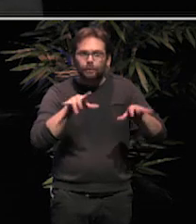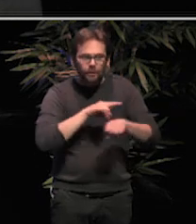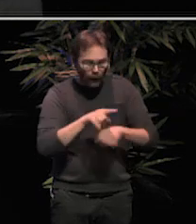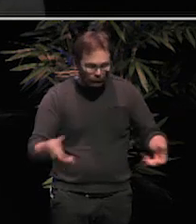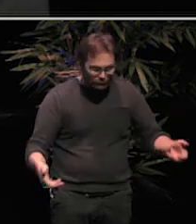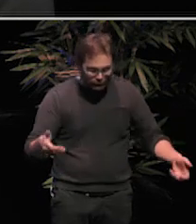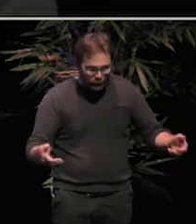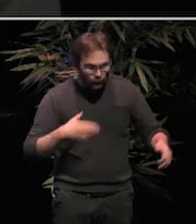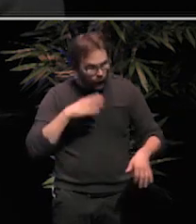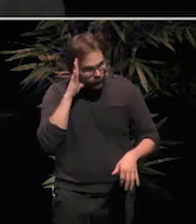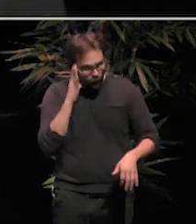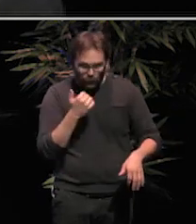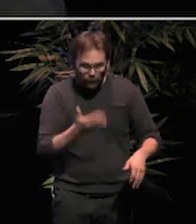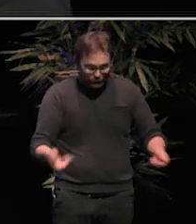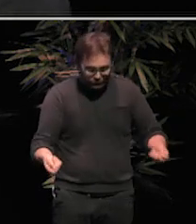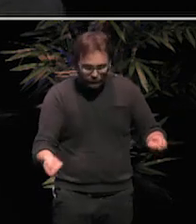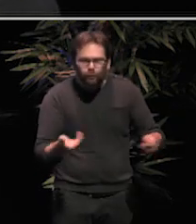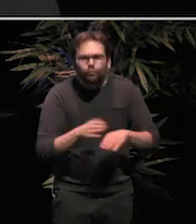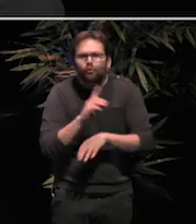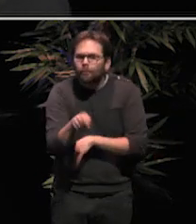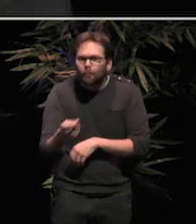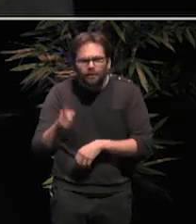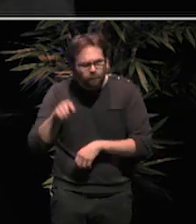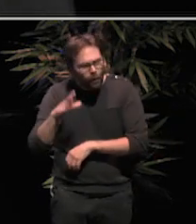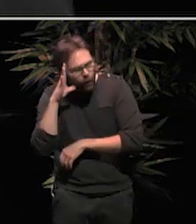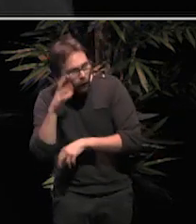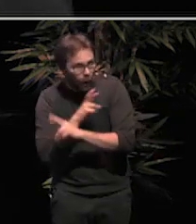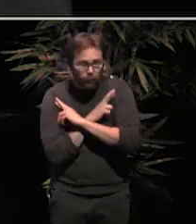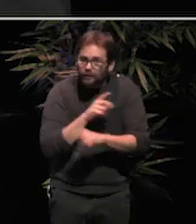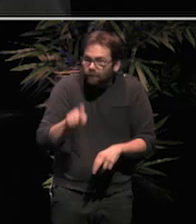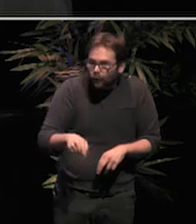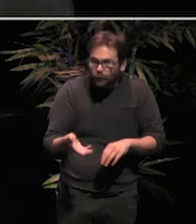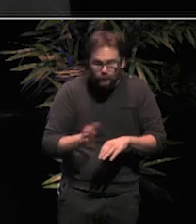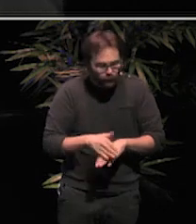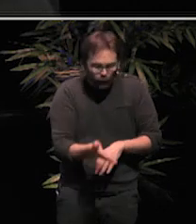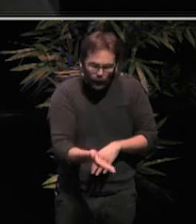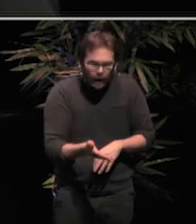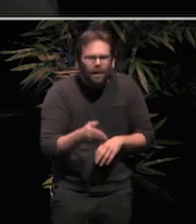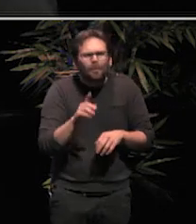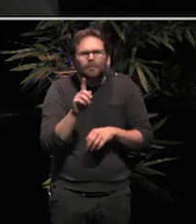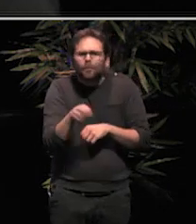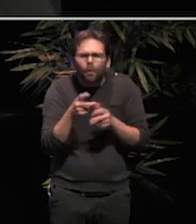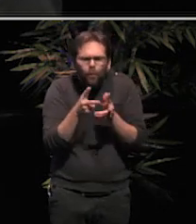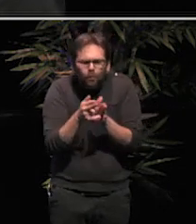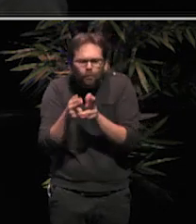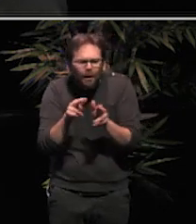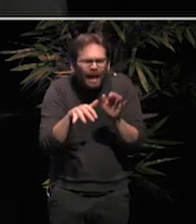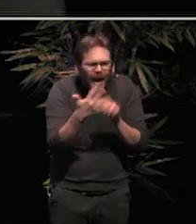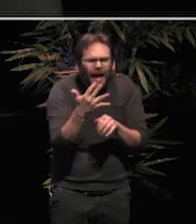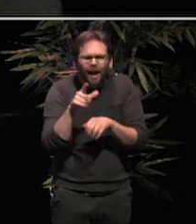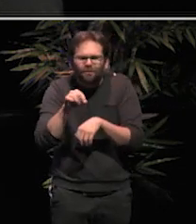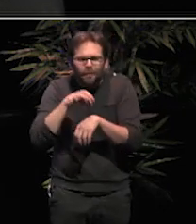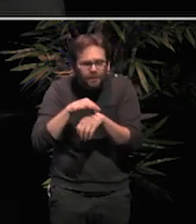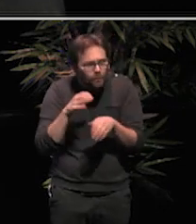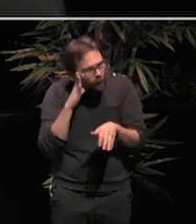dormir. Et alors que j'aurais dû dormir, me reposer. Et on dort par petites tranches de sommeil de 15-20 minutes,